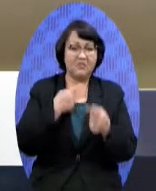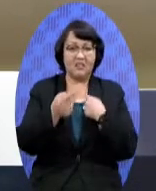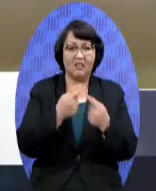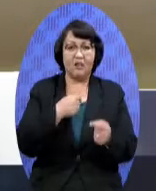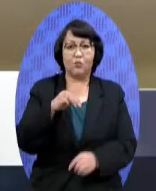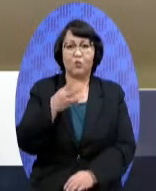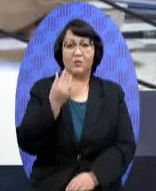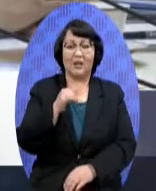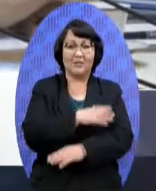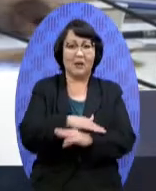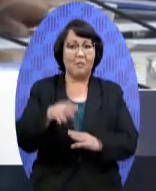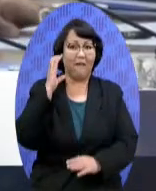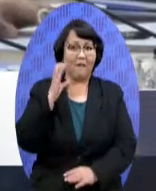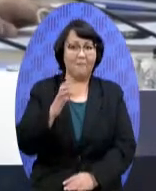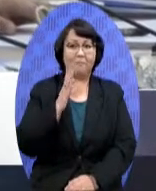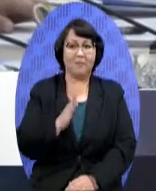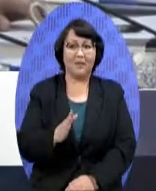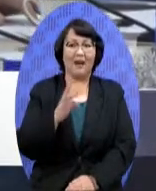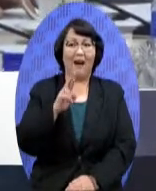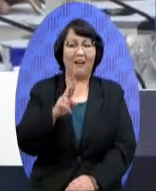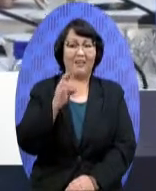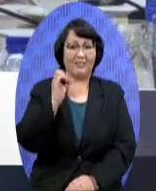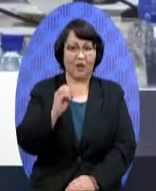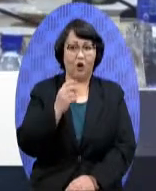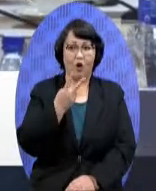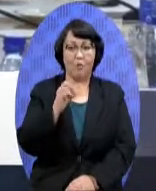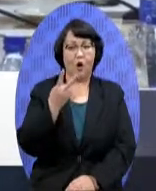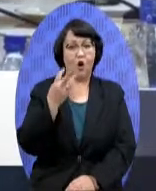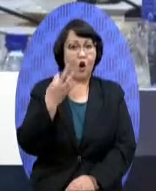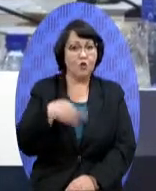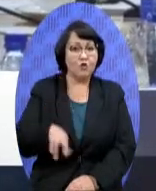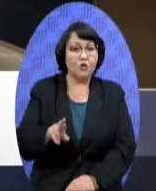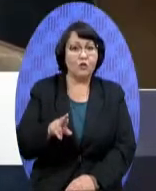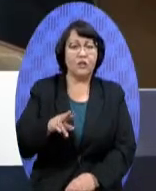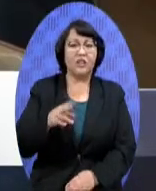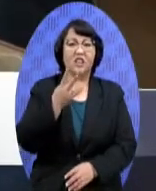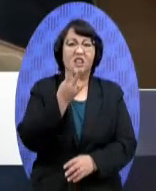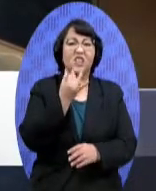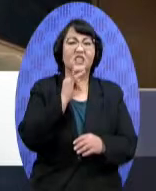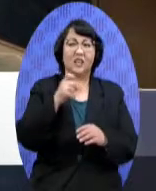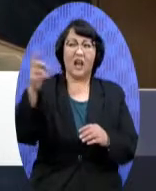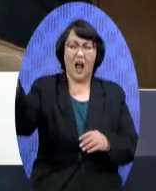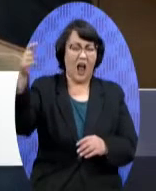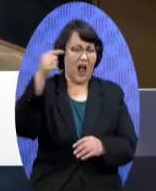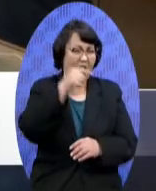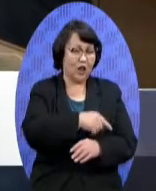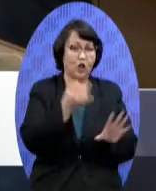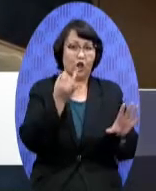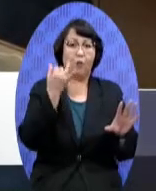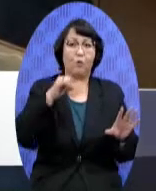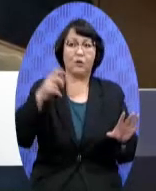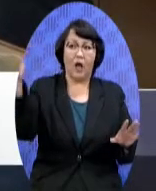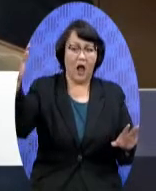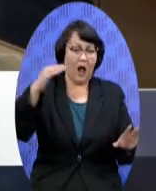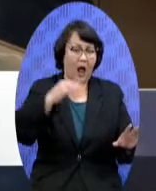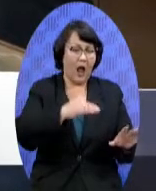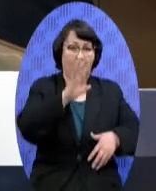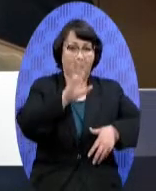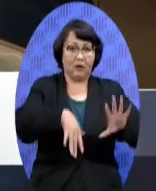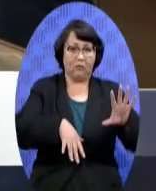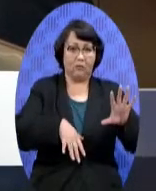замын автобус BRT-г 2020 онд эхний ээлжинд нисэх 7 буудал чиглэлд 15 буудалтай байхаар нэвтрүүлнэ. Дараагийн